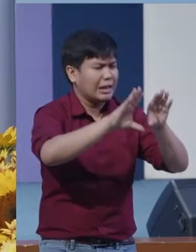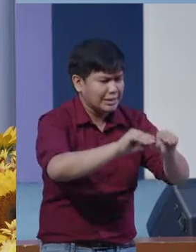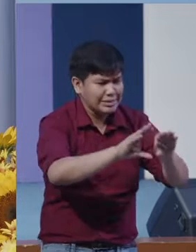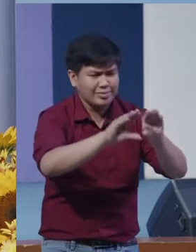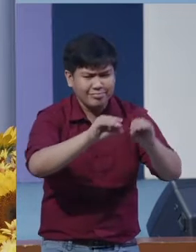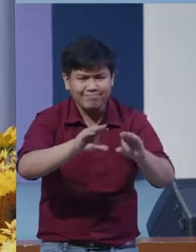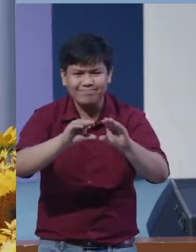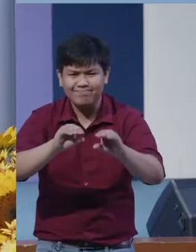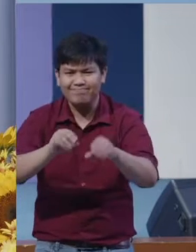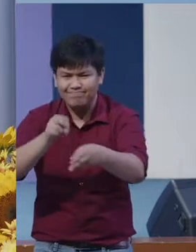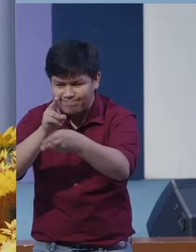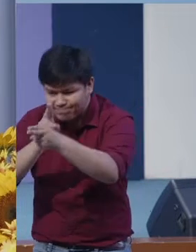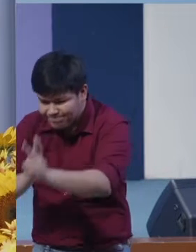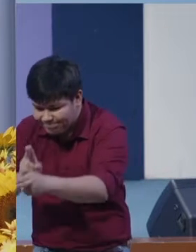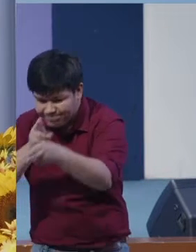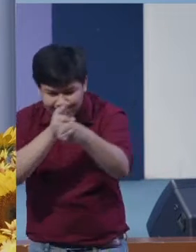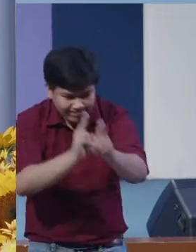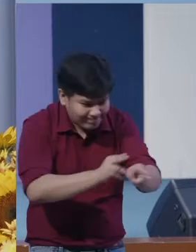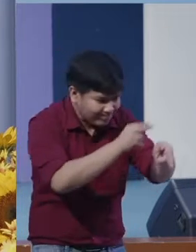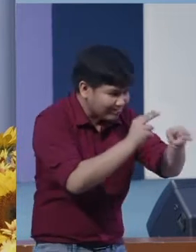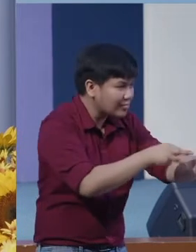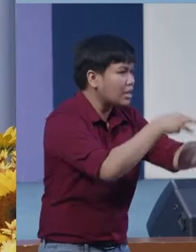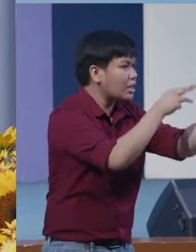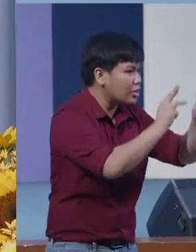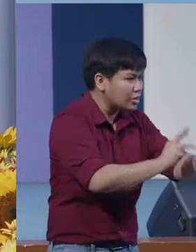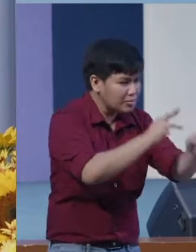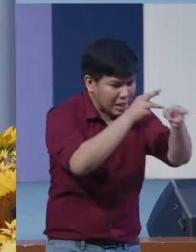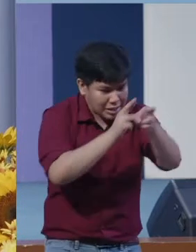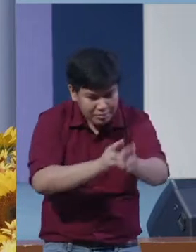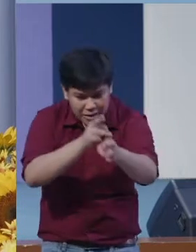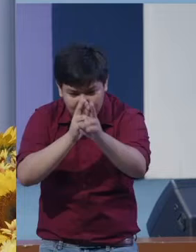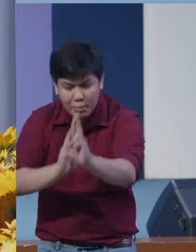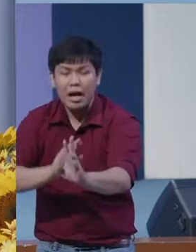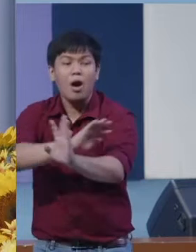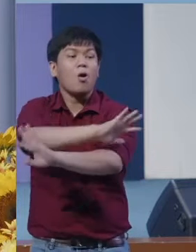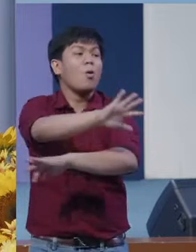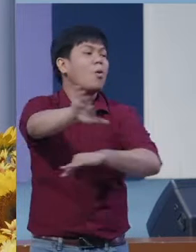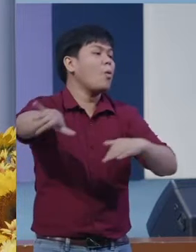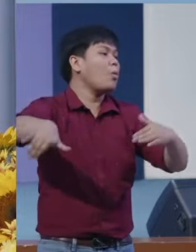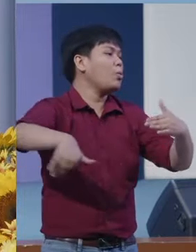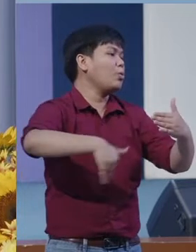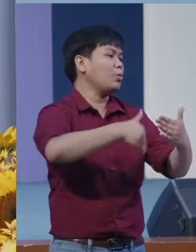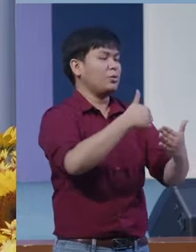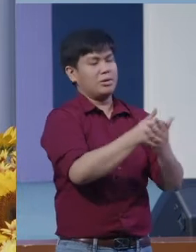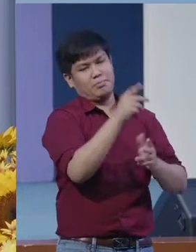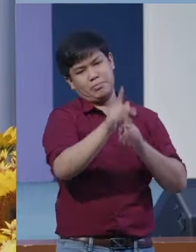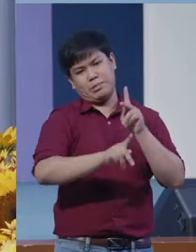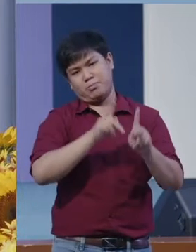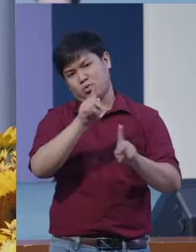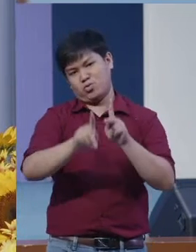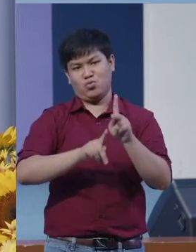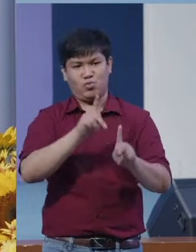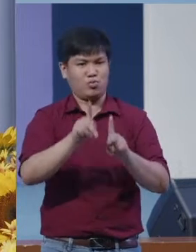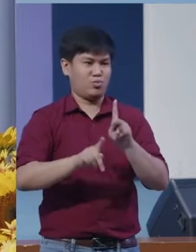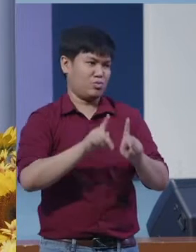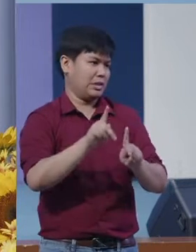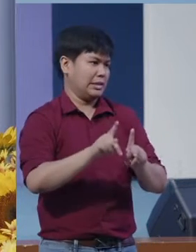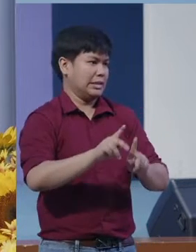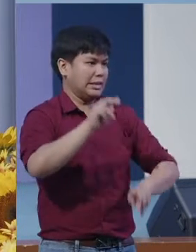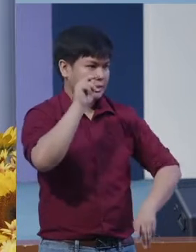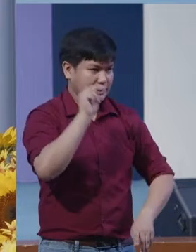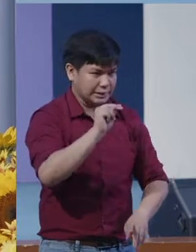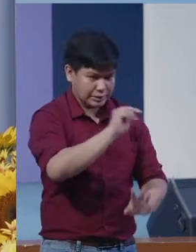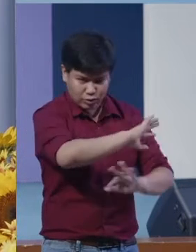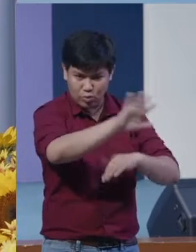perfect courtesy toward all people. Ganyan daw po ang mga leaders ng church. Ganyan din dapat